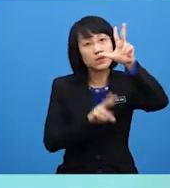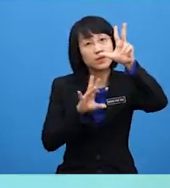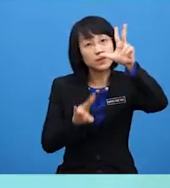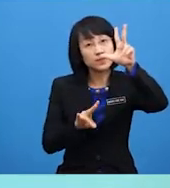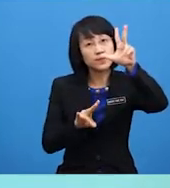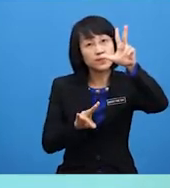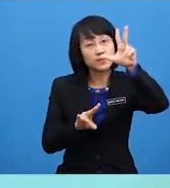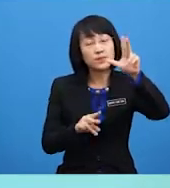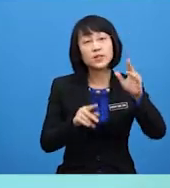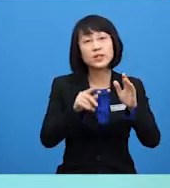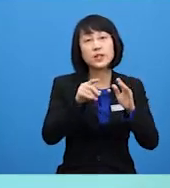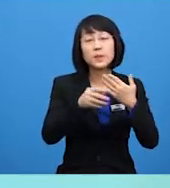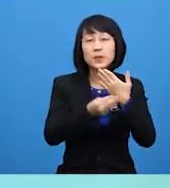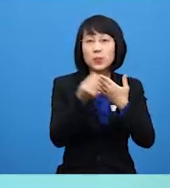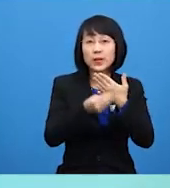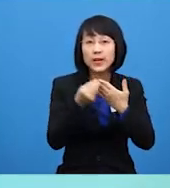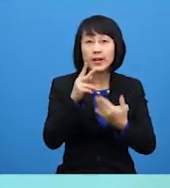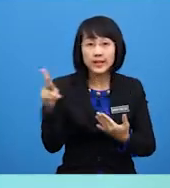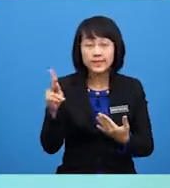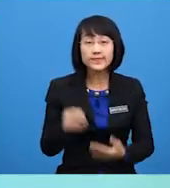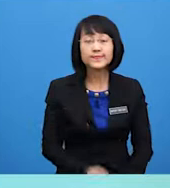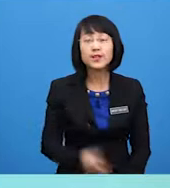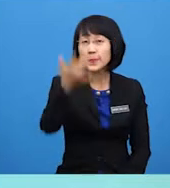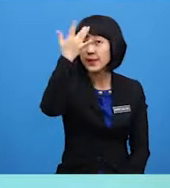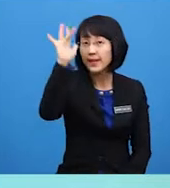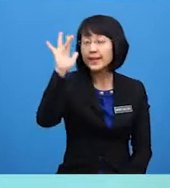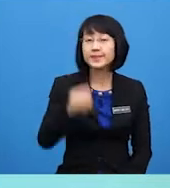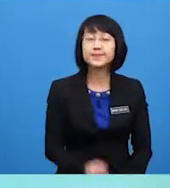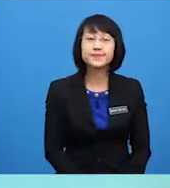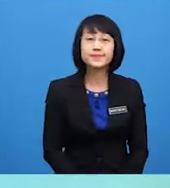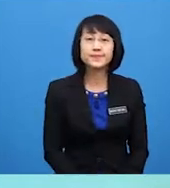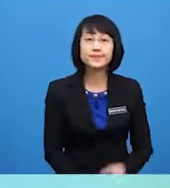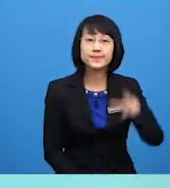3/27 dipermudahkan? Ya, pandai.